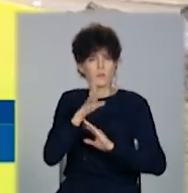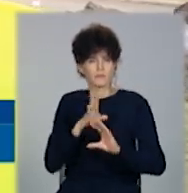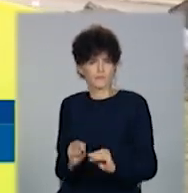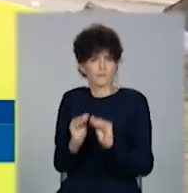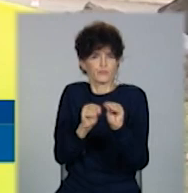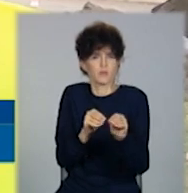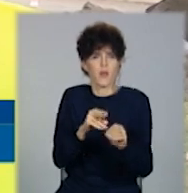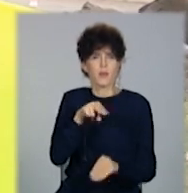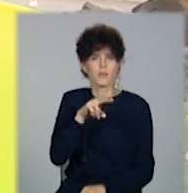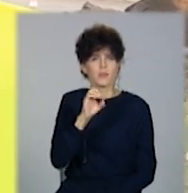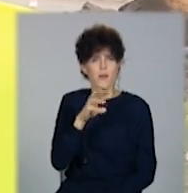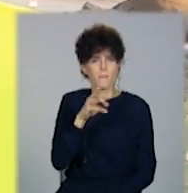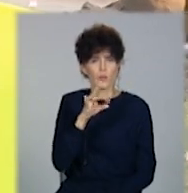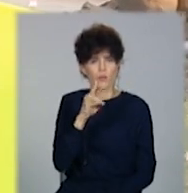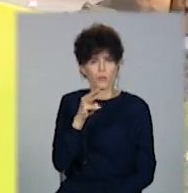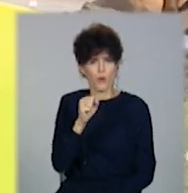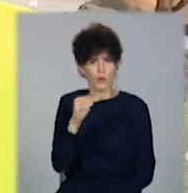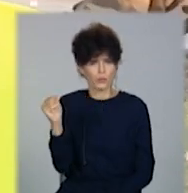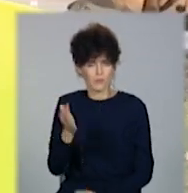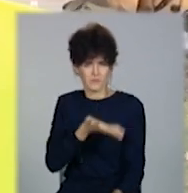демонтаж старого бадюного камня.